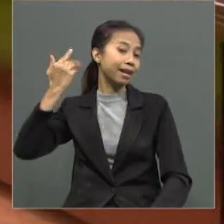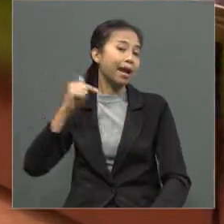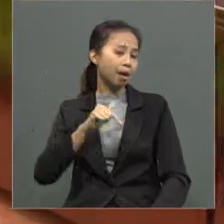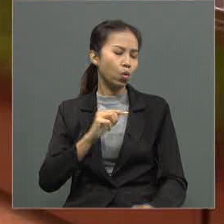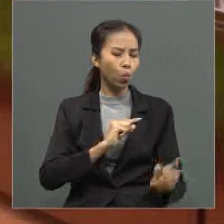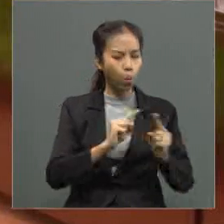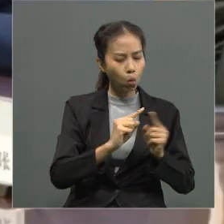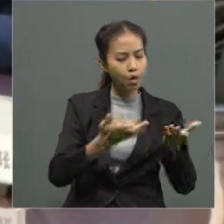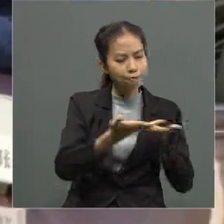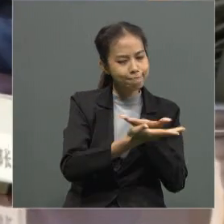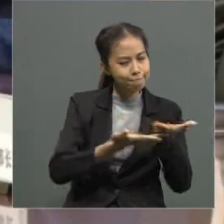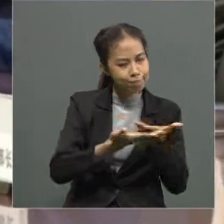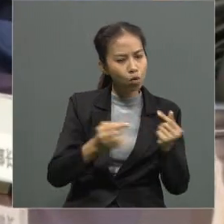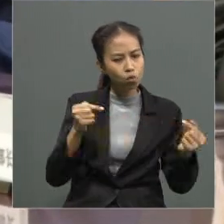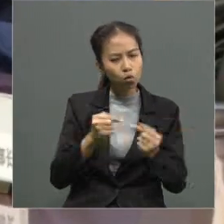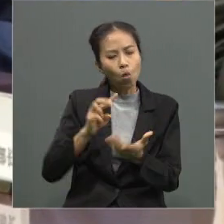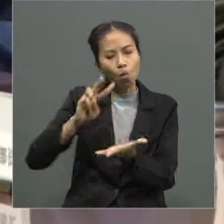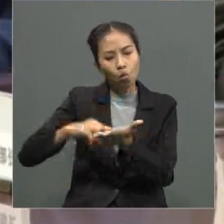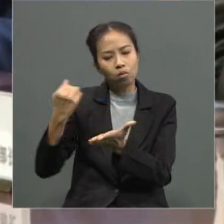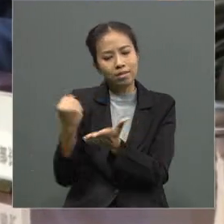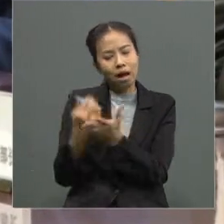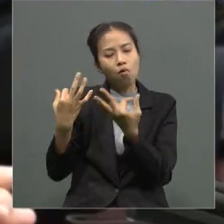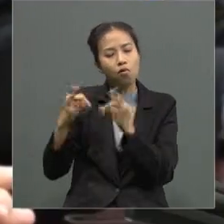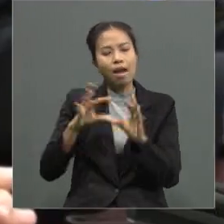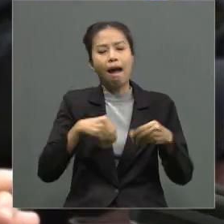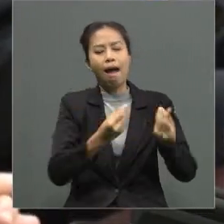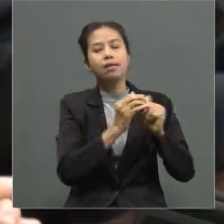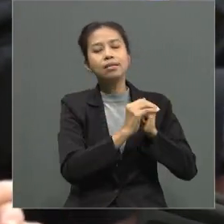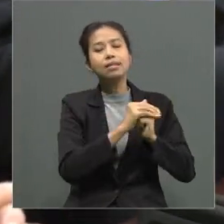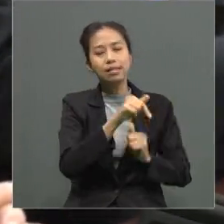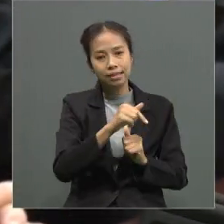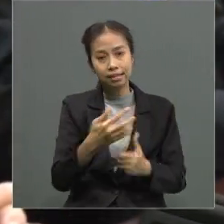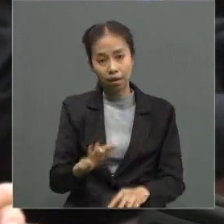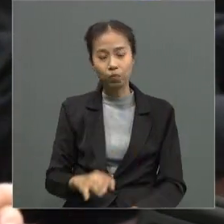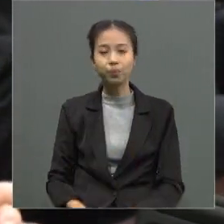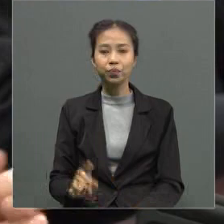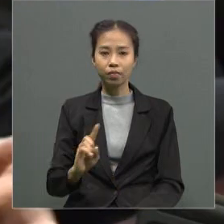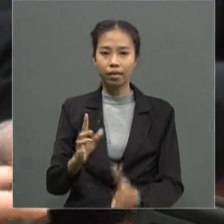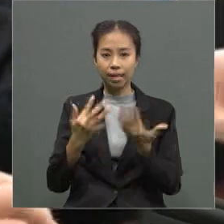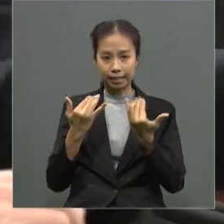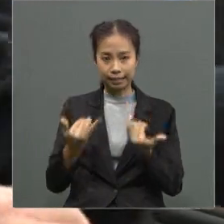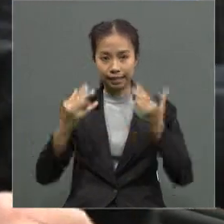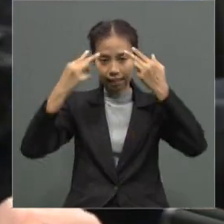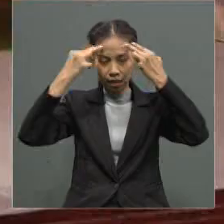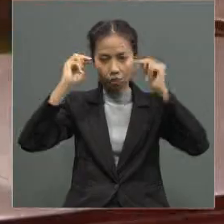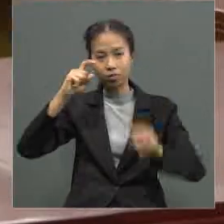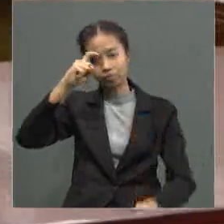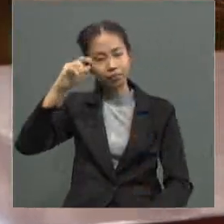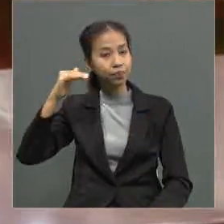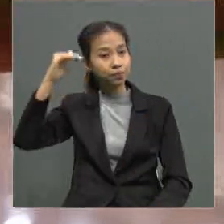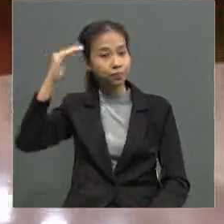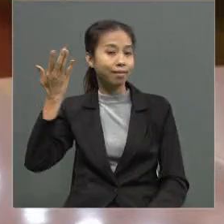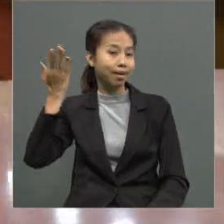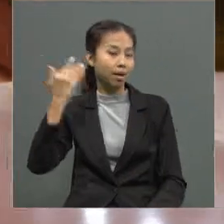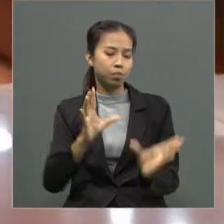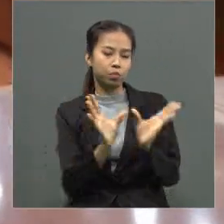แลเมื่อวันที่ 2มกราคม 2567ที่ผ่านมาครับนายเศรษฐาทวีศิลป์นายกรัฐมนตรีให้สัมภาษณ์ภายหลังการประชุมคณะ